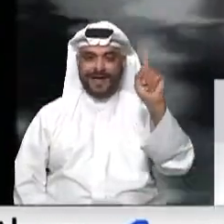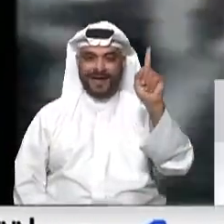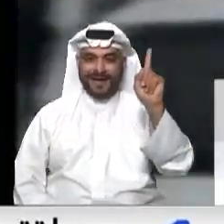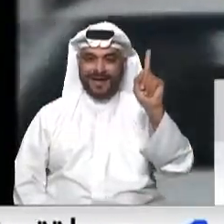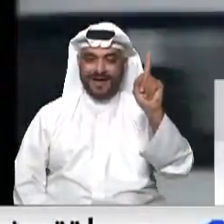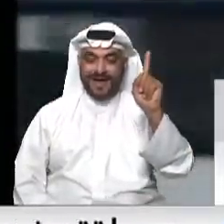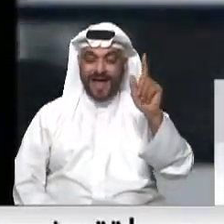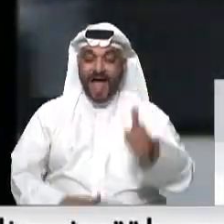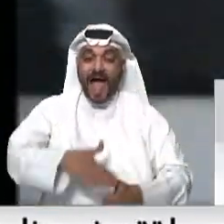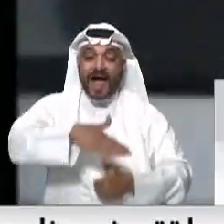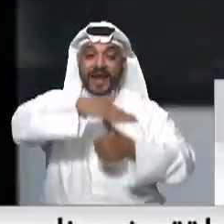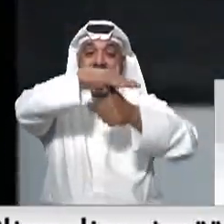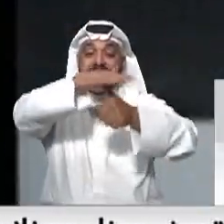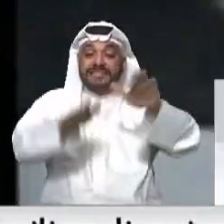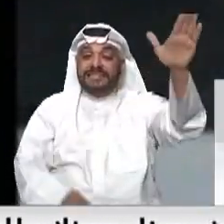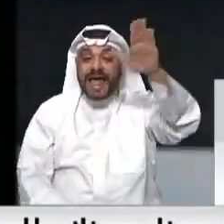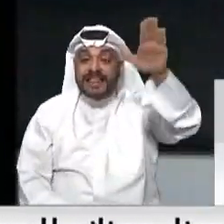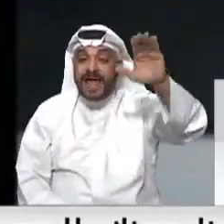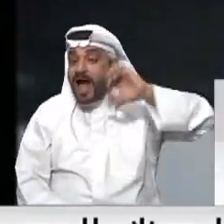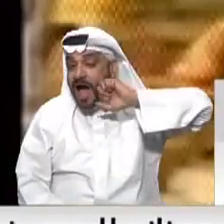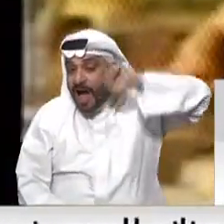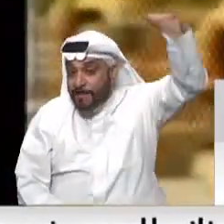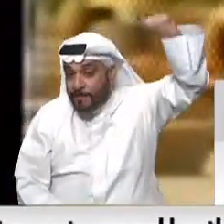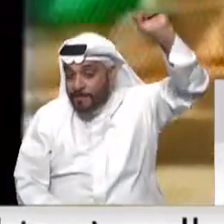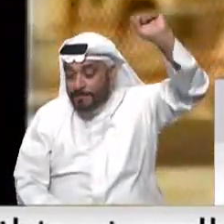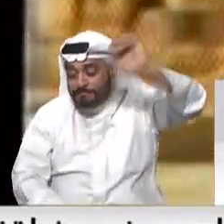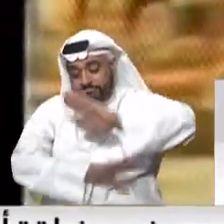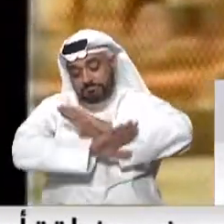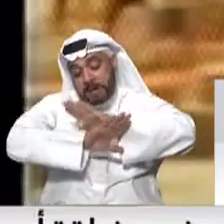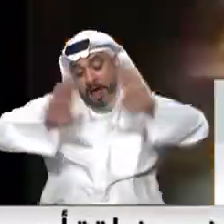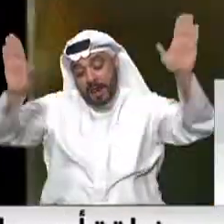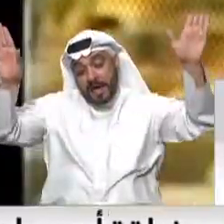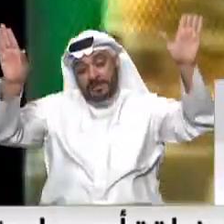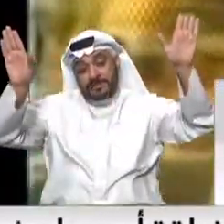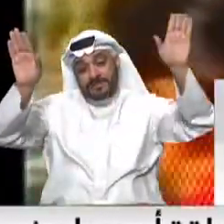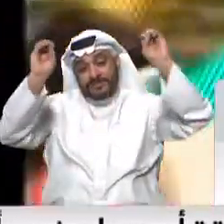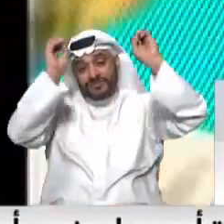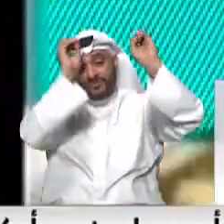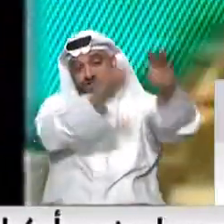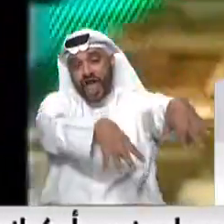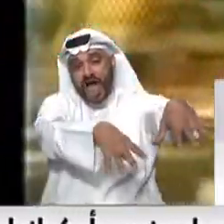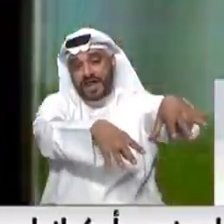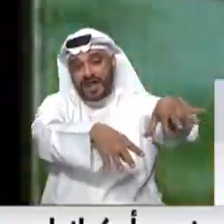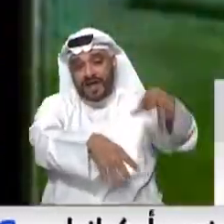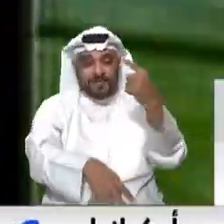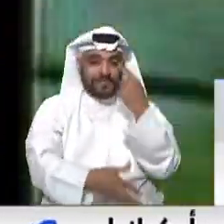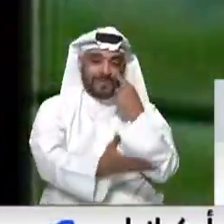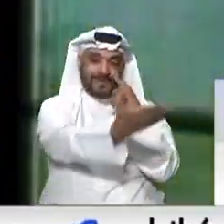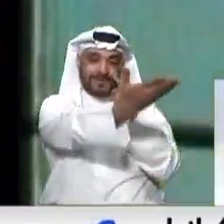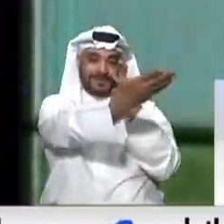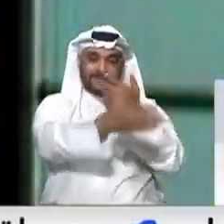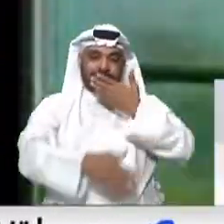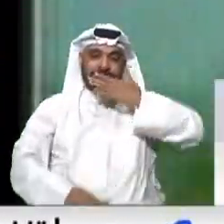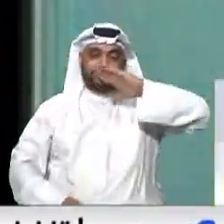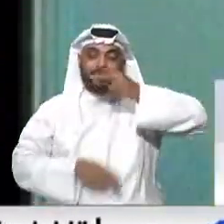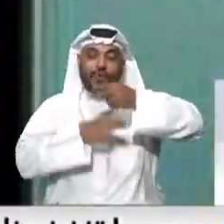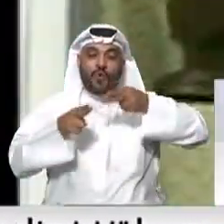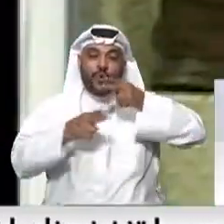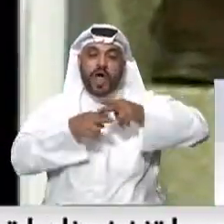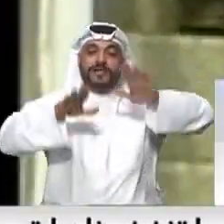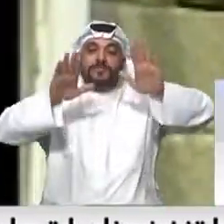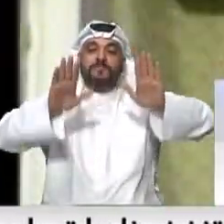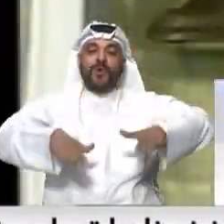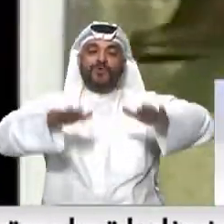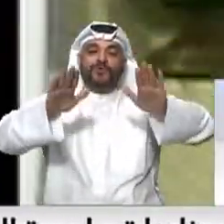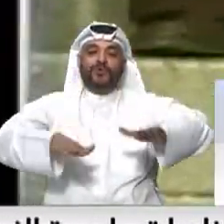صور الملاحم الوطنية التي سطرها أبناء الكويت حاضرة في أذهان الكبار والصغار، من